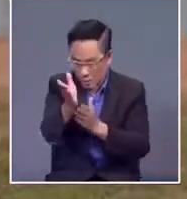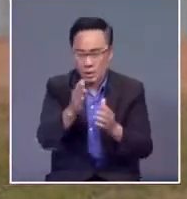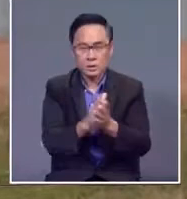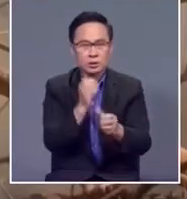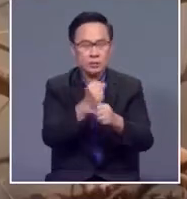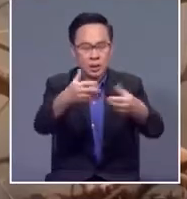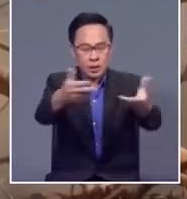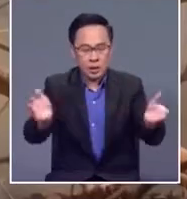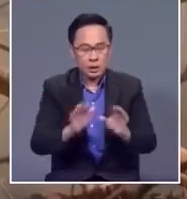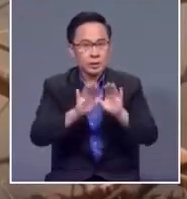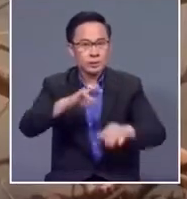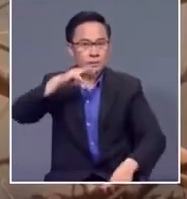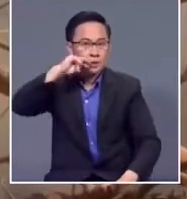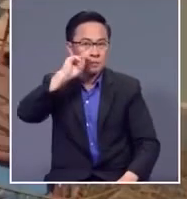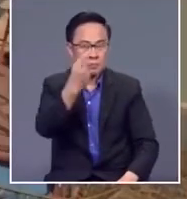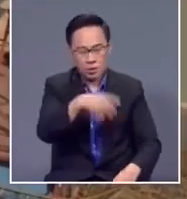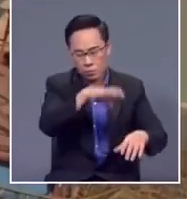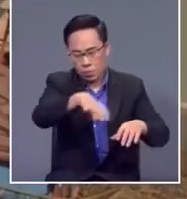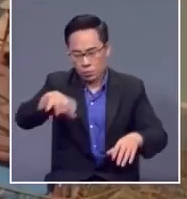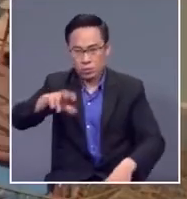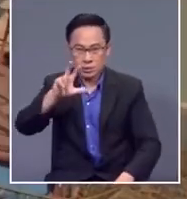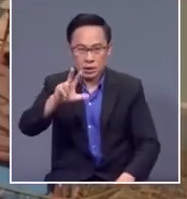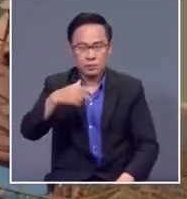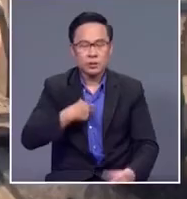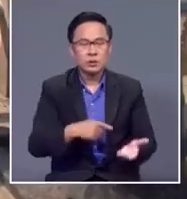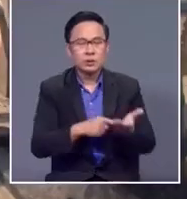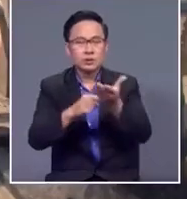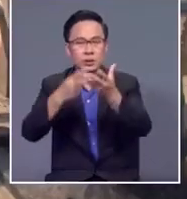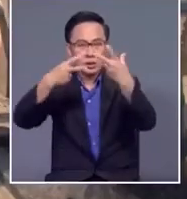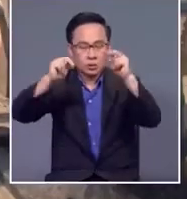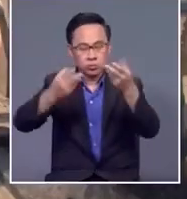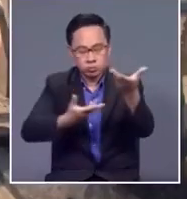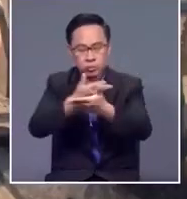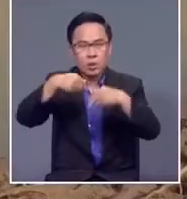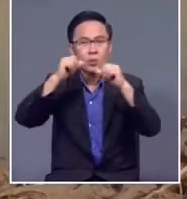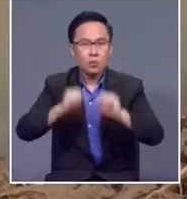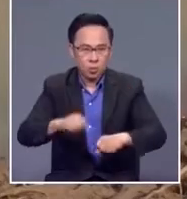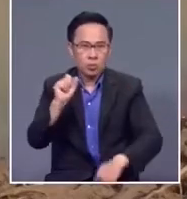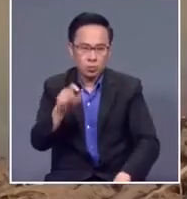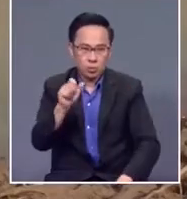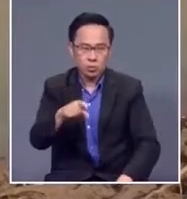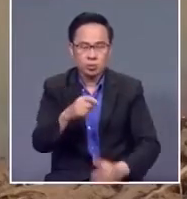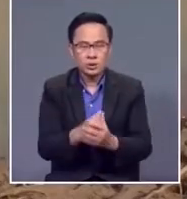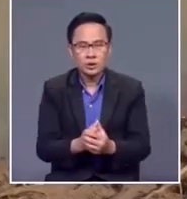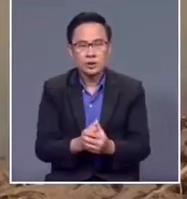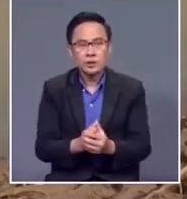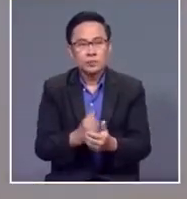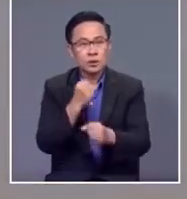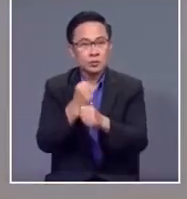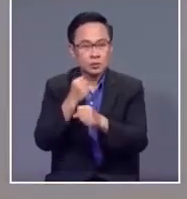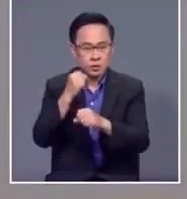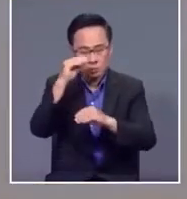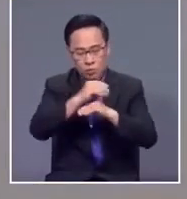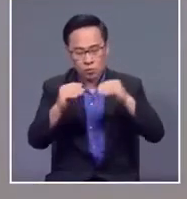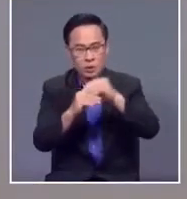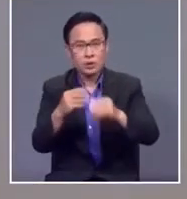ท่านนายกนะครับแล้วก็ในที่ประชุมนะครับให้ช่วยกรุณาได้เร่งรัดนะครับเพื่อให้ดำเนินการได้รวดเร็วขึ้น